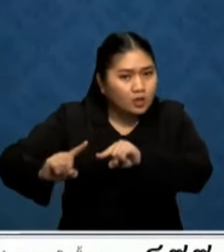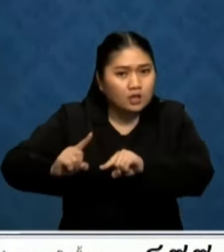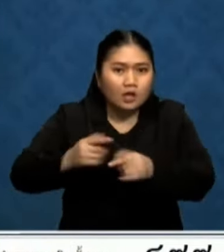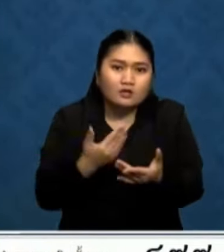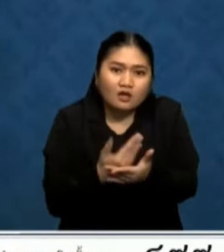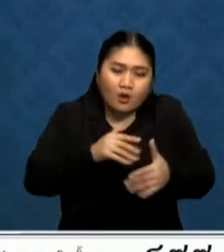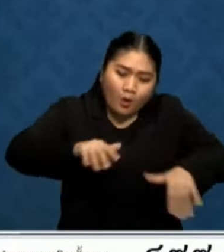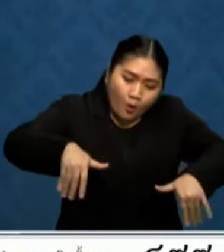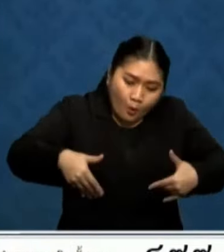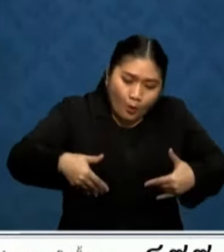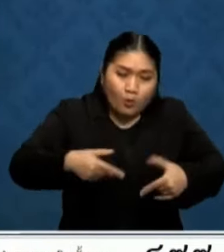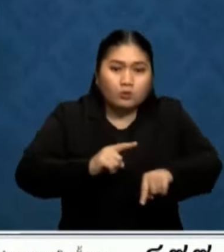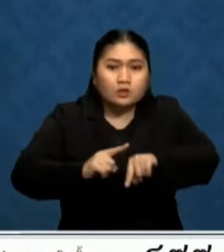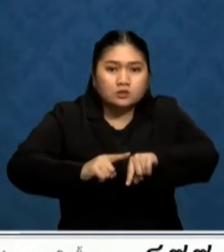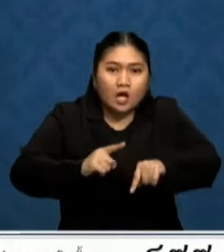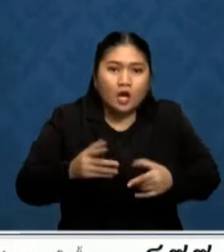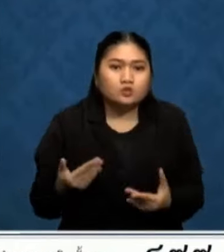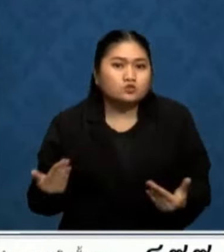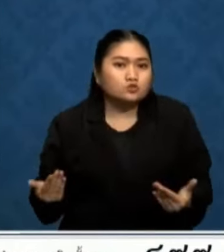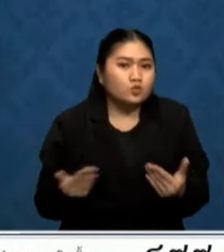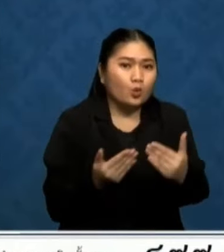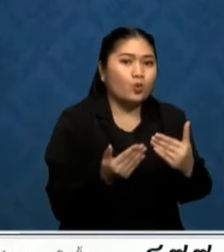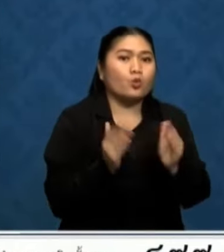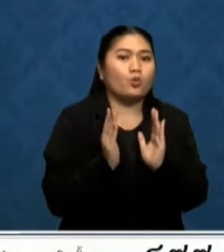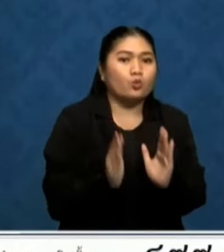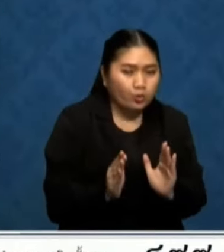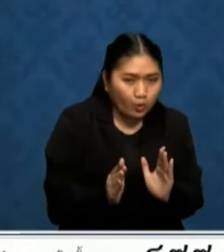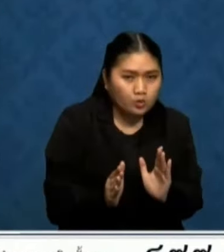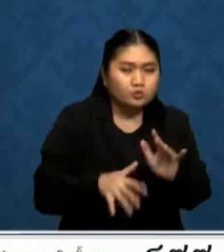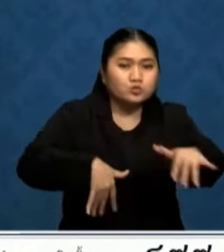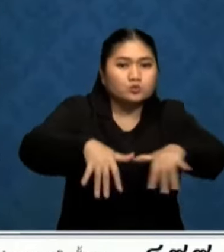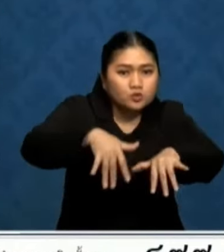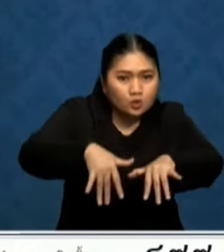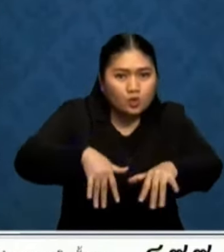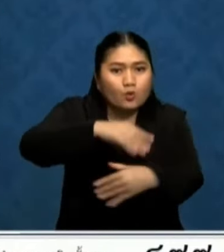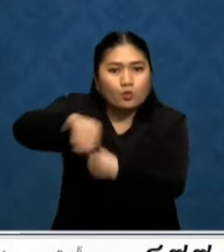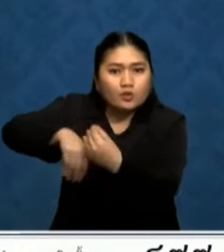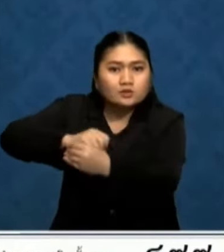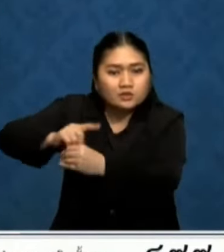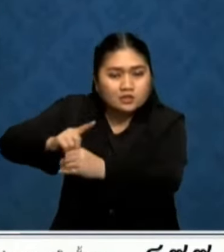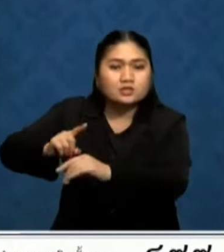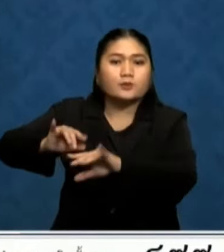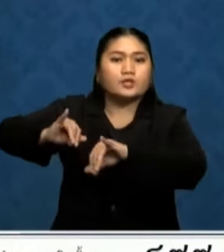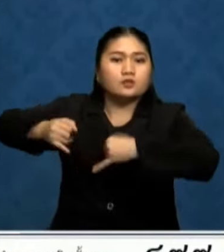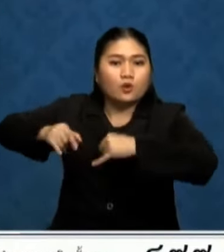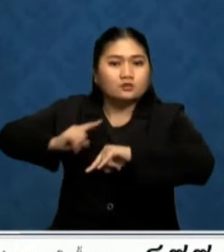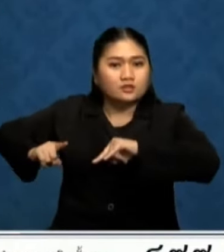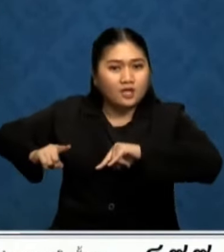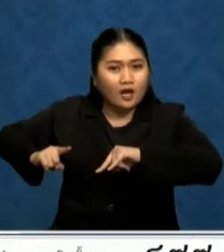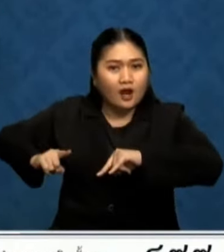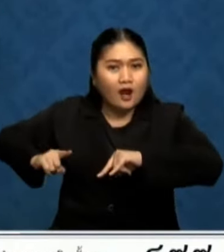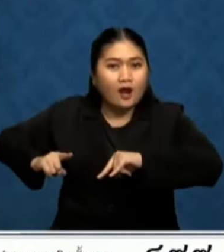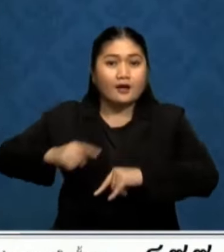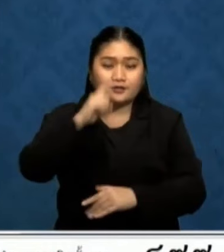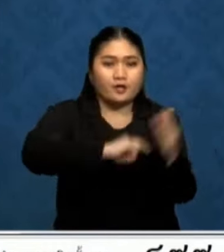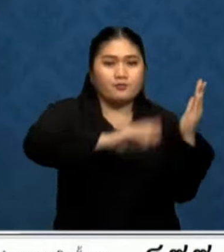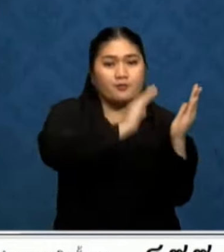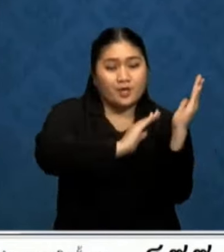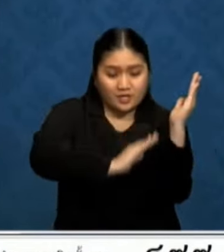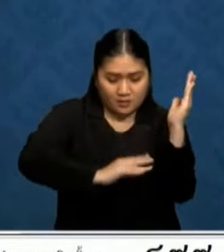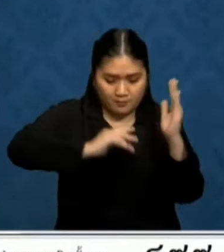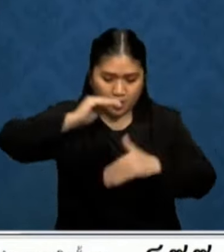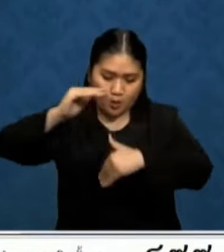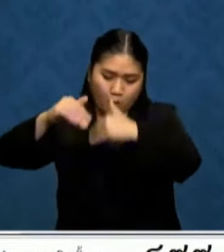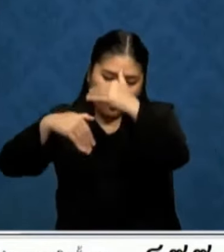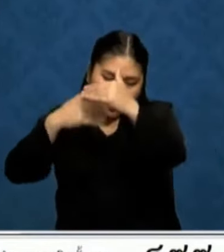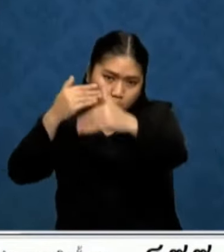หลายไปสู่ประชาชนและภาคธรกิจสร้างการเจริงเปิดโตให้กับประเทศพัฒนาศ